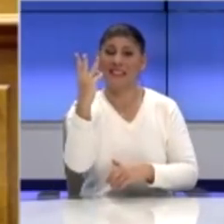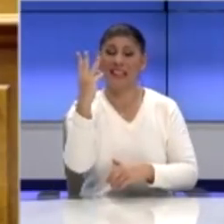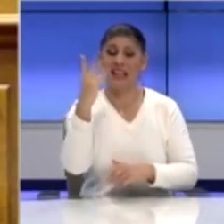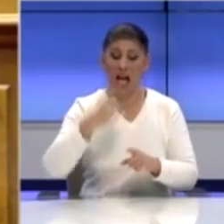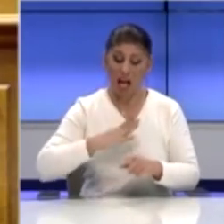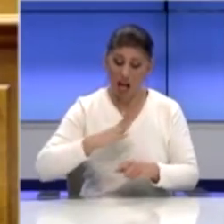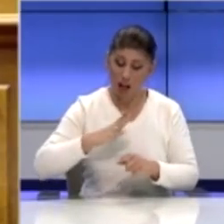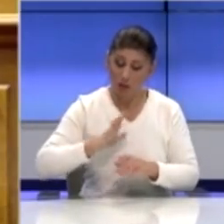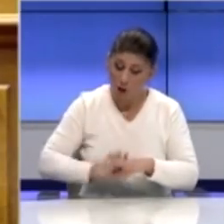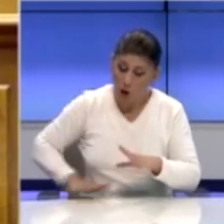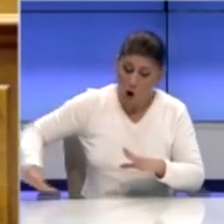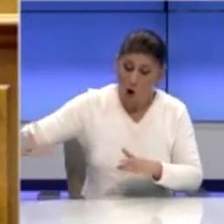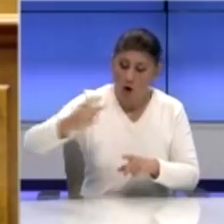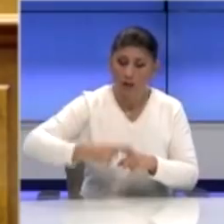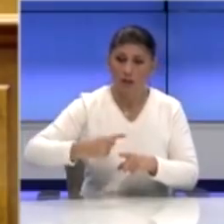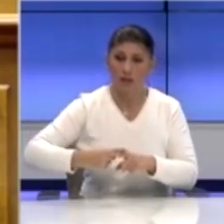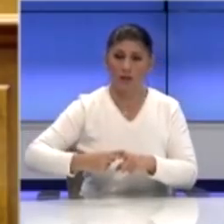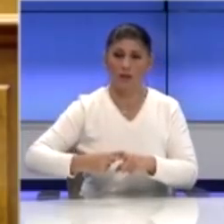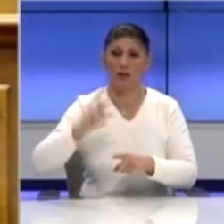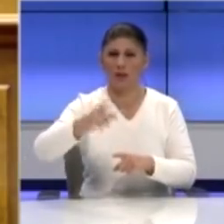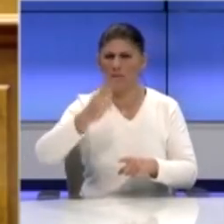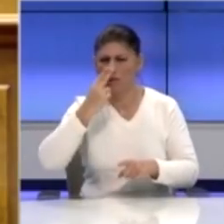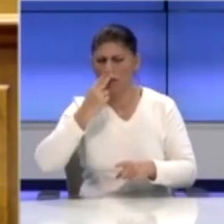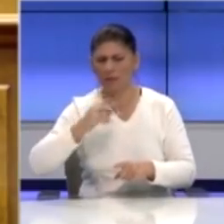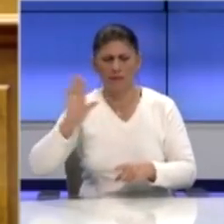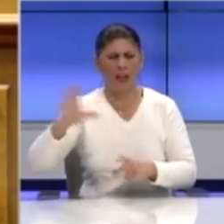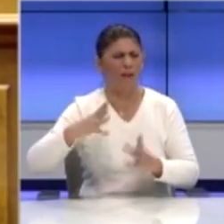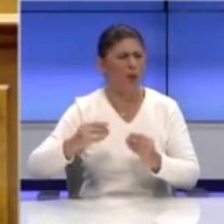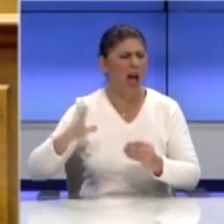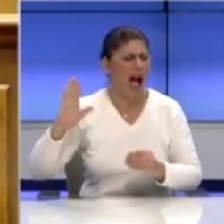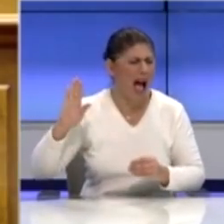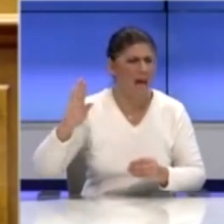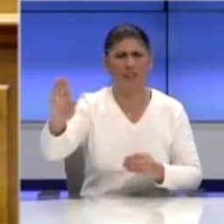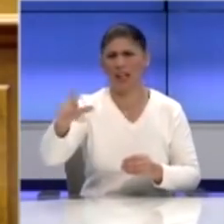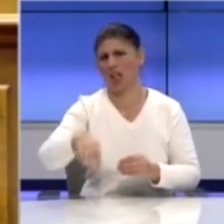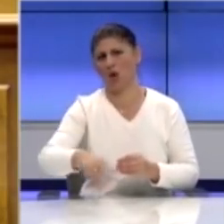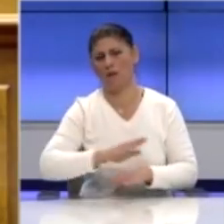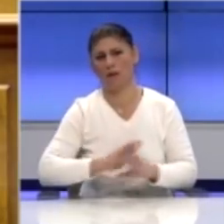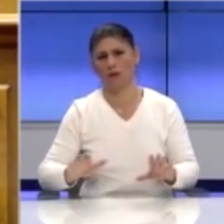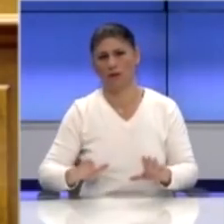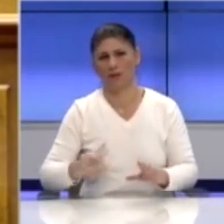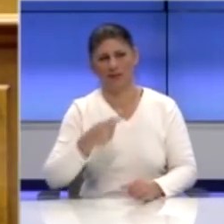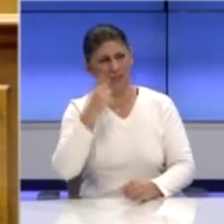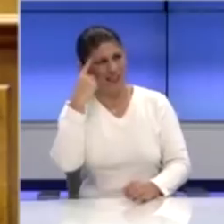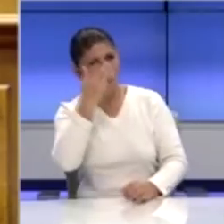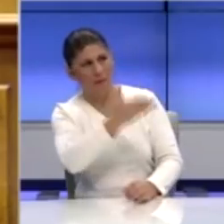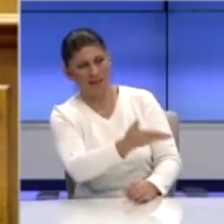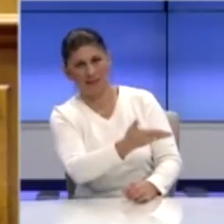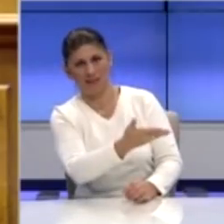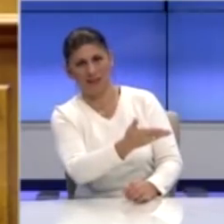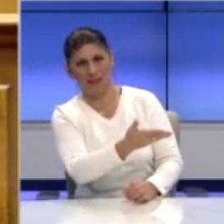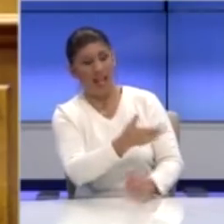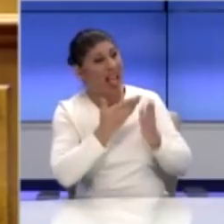την Ελλάδα και το όργιο αυταρχισμού και καταστολής που ακολούθησε. Τι νομίζετε, ότι